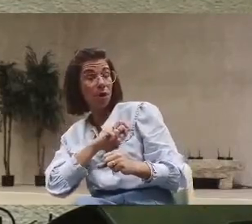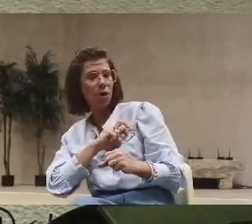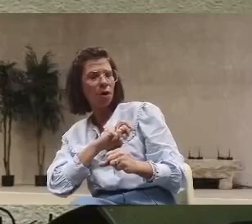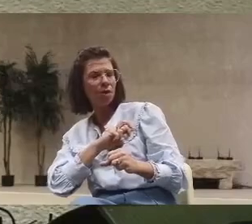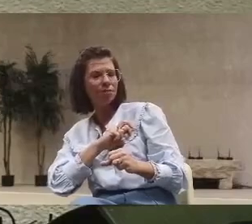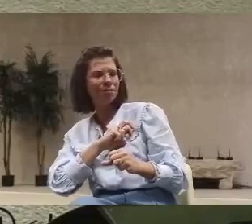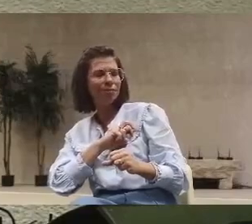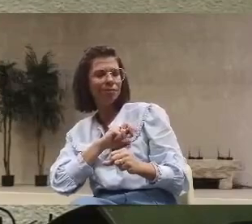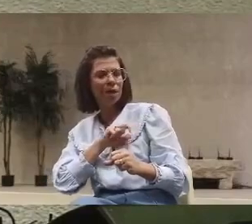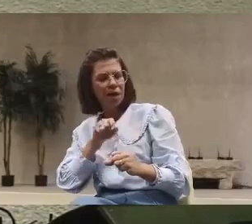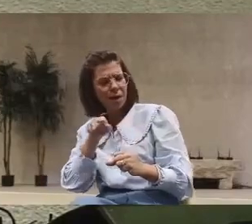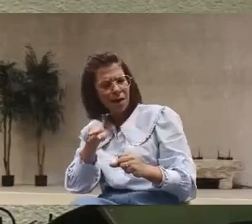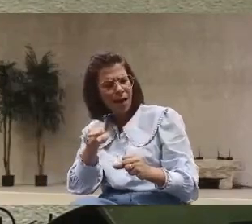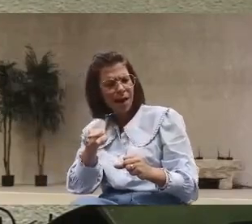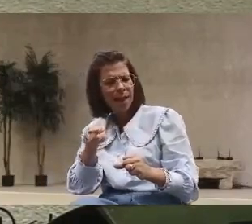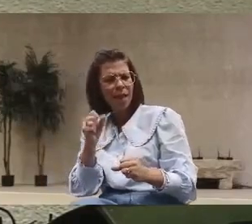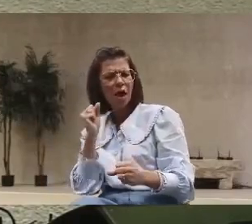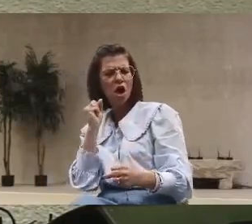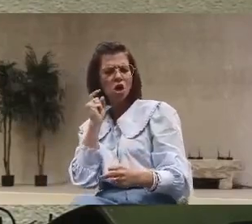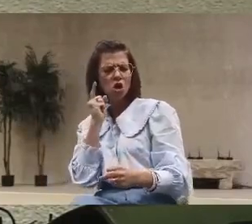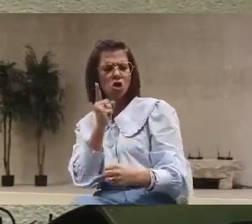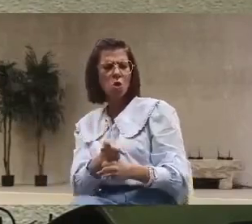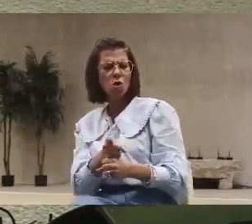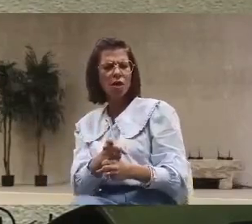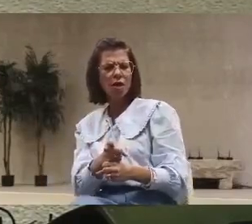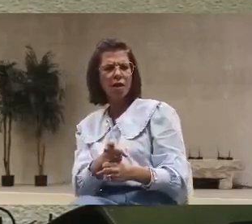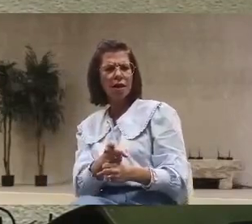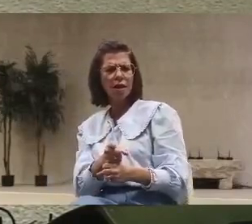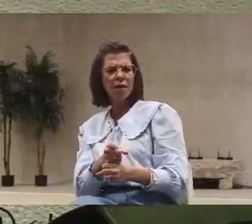fusillée donc elle avait qu'une nuit à passer